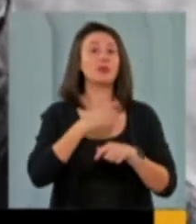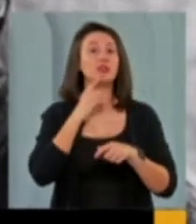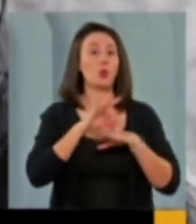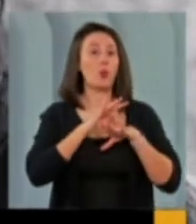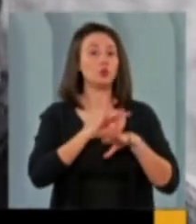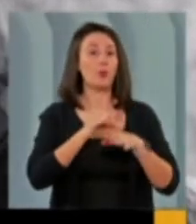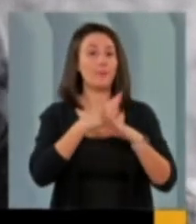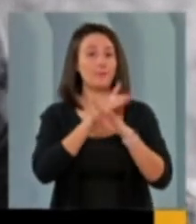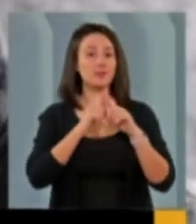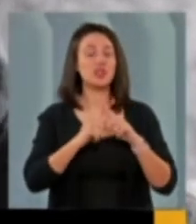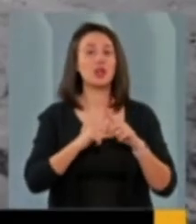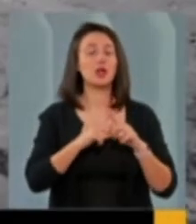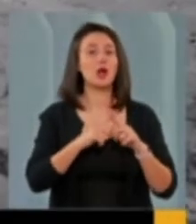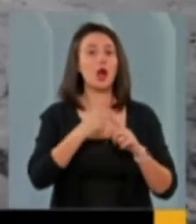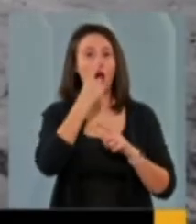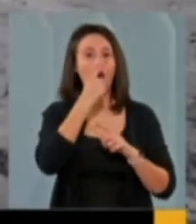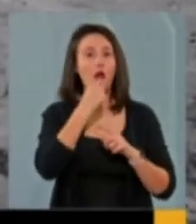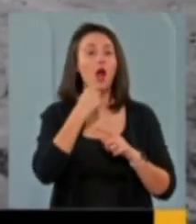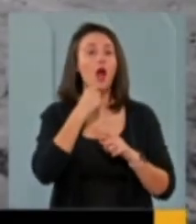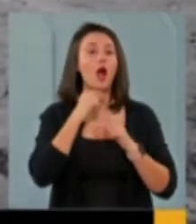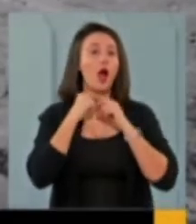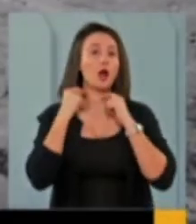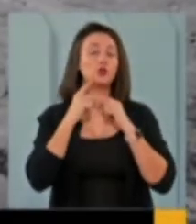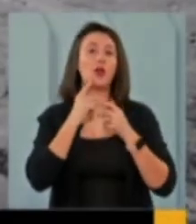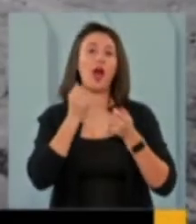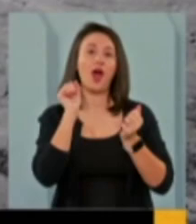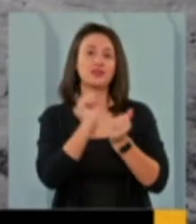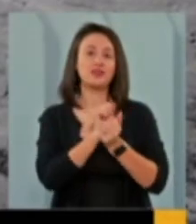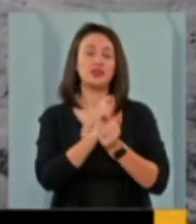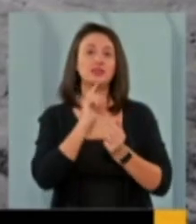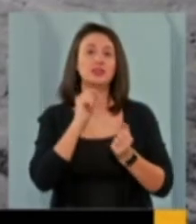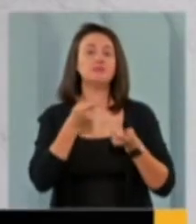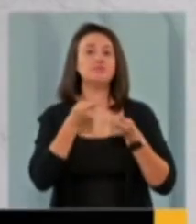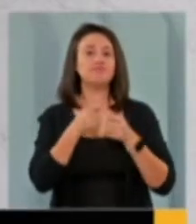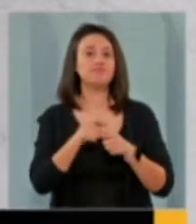conducătorii bisericii greco-catolice sunt arestați și închiși în penitenciarul de la Sighet.